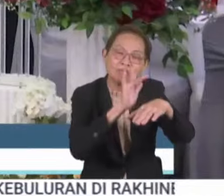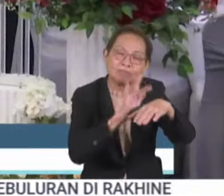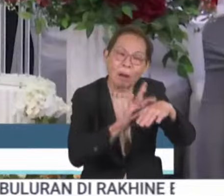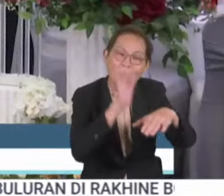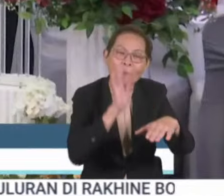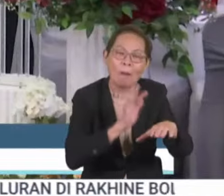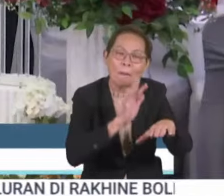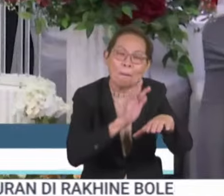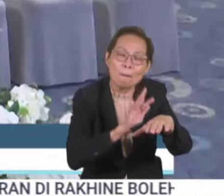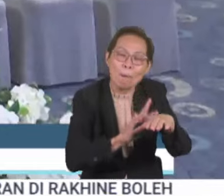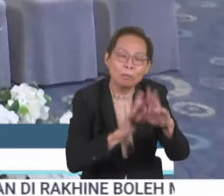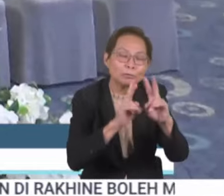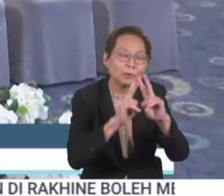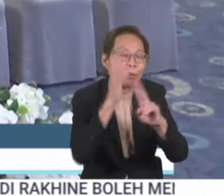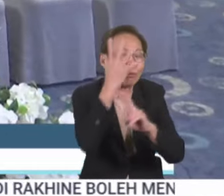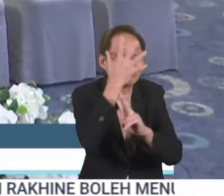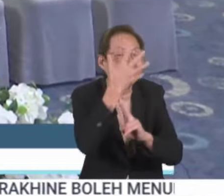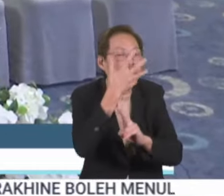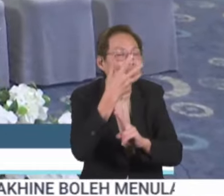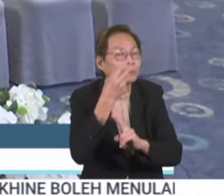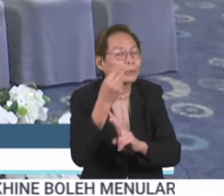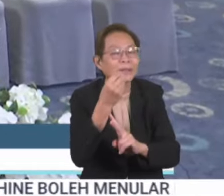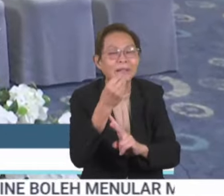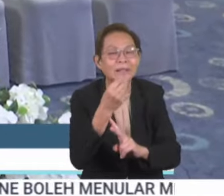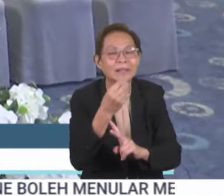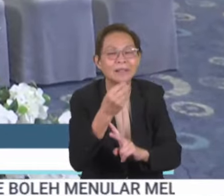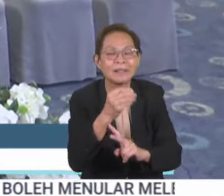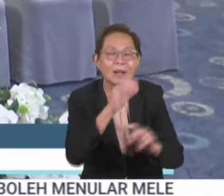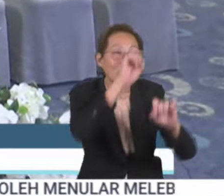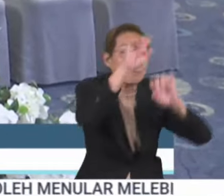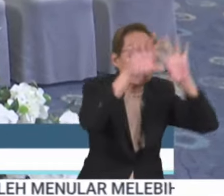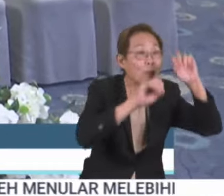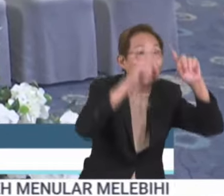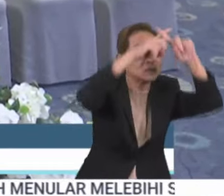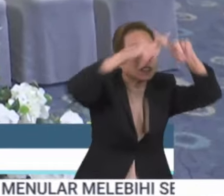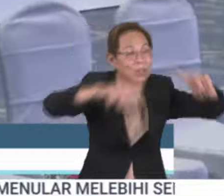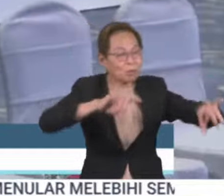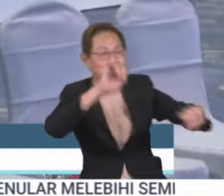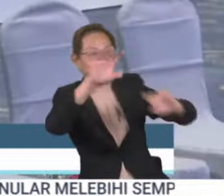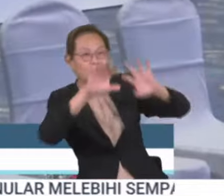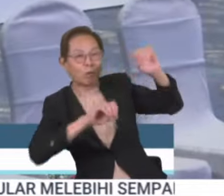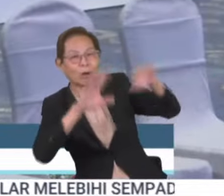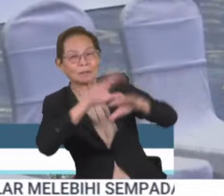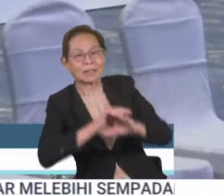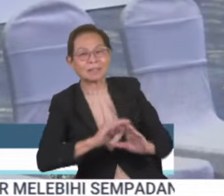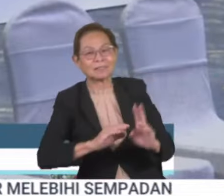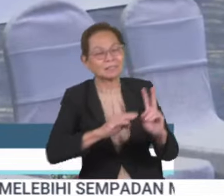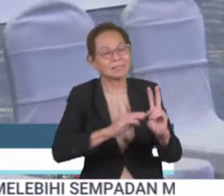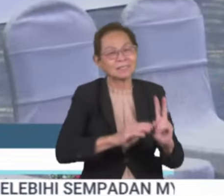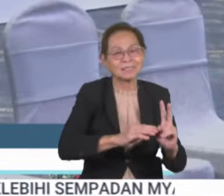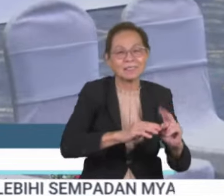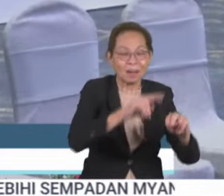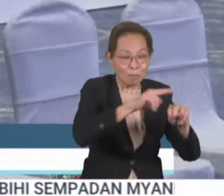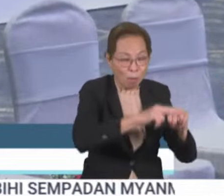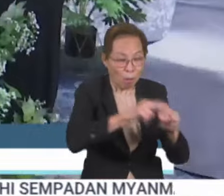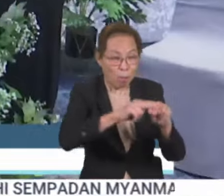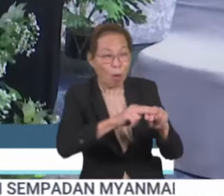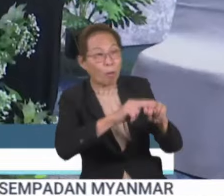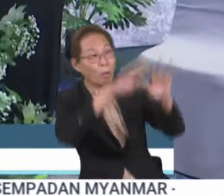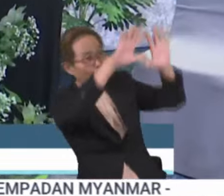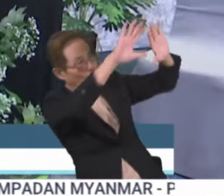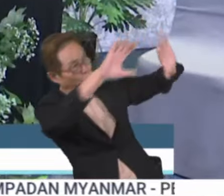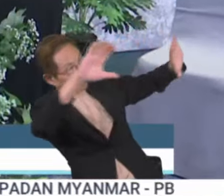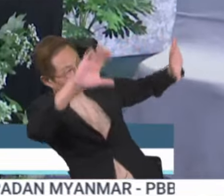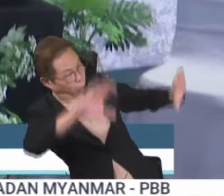sentuhan-sentuhan yang sangat indah. Dekorasi dewan dan juga pelamin yang dihias